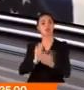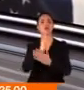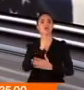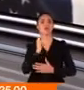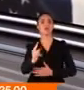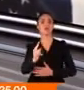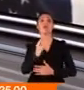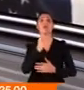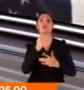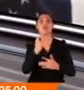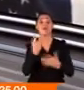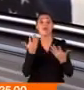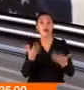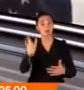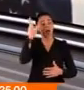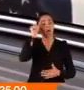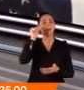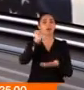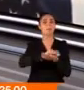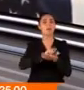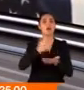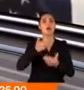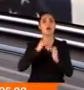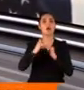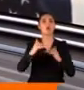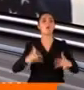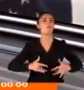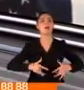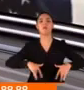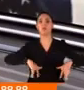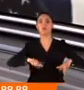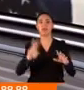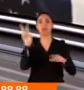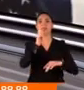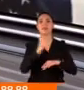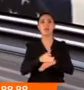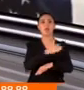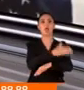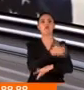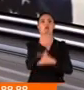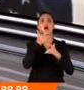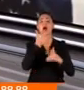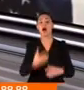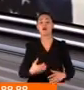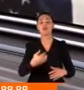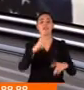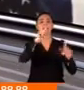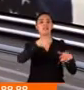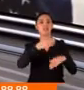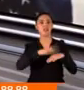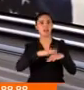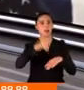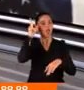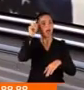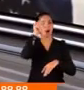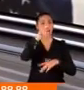dedi. Dedi ama Amerikan basını, kamuoyu ikna olmuş gibi görünmüyor. Zira 20 yıl önce Afganistan'ı işgal eden Amerika